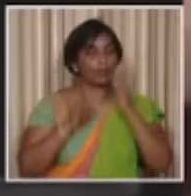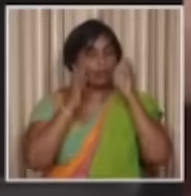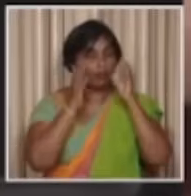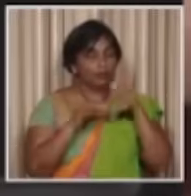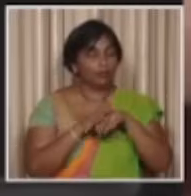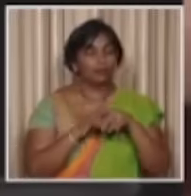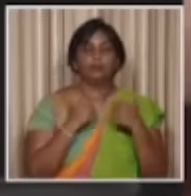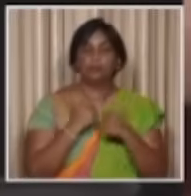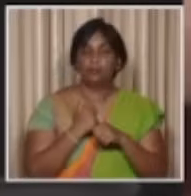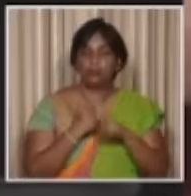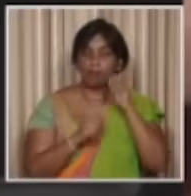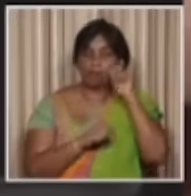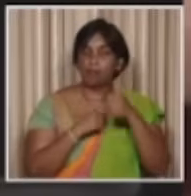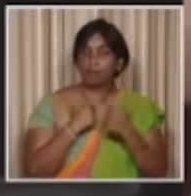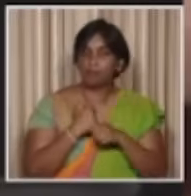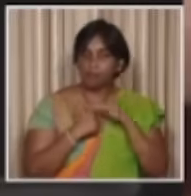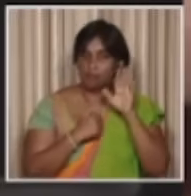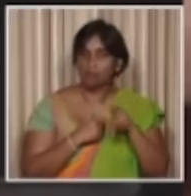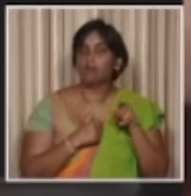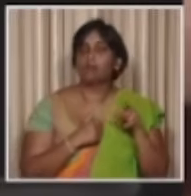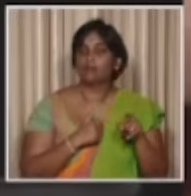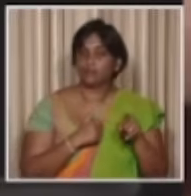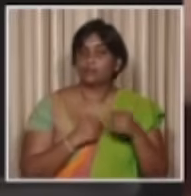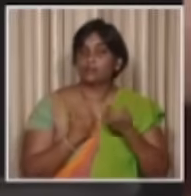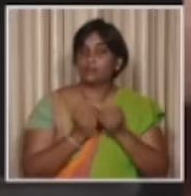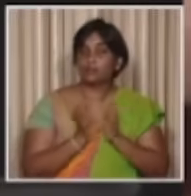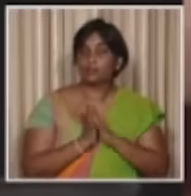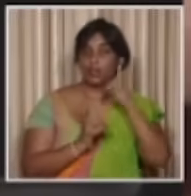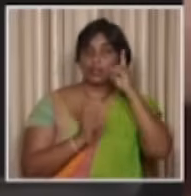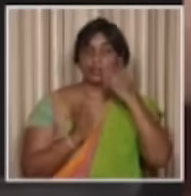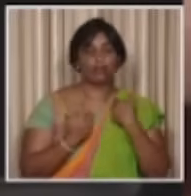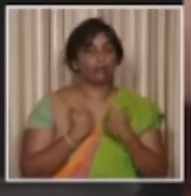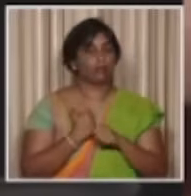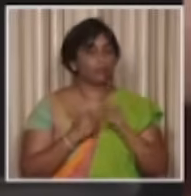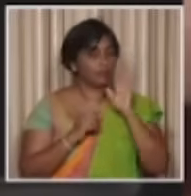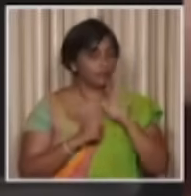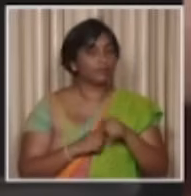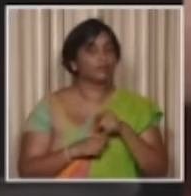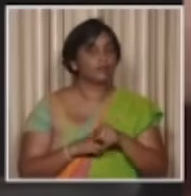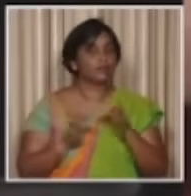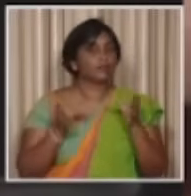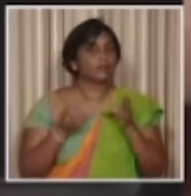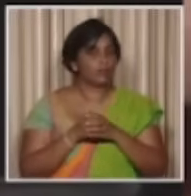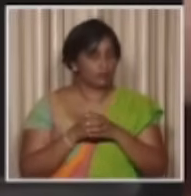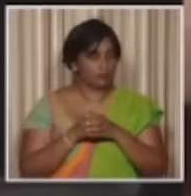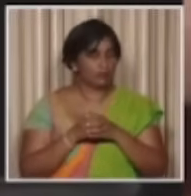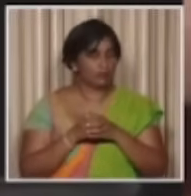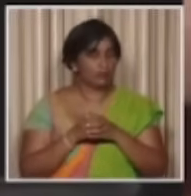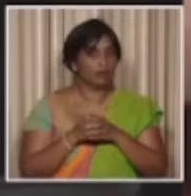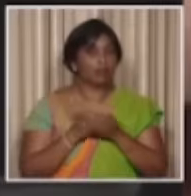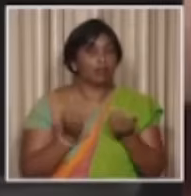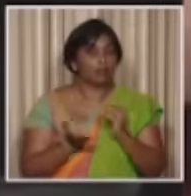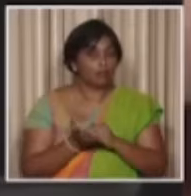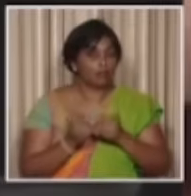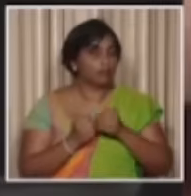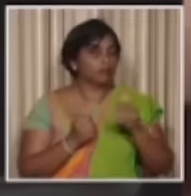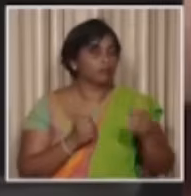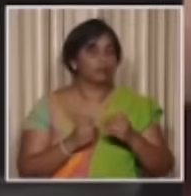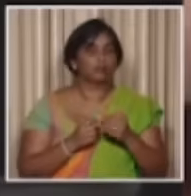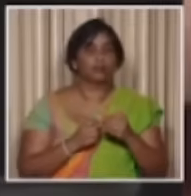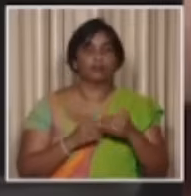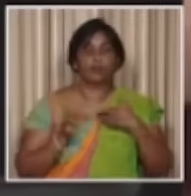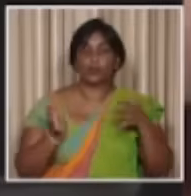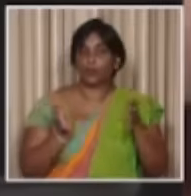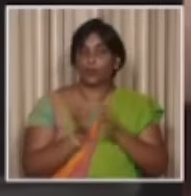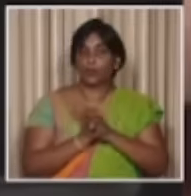අපායක් නිර්මාණය ජනතාවට අපායක් නිර්මාණය කරලා තමුන් දිවි ලෝක නිර්මාණය කරගත්තු මේ කණ්ඩායම තව දුරටත් ඩී එකට